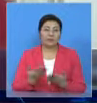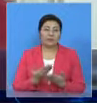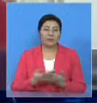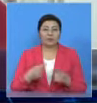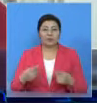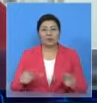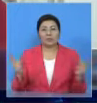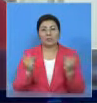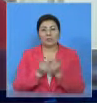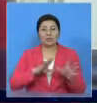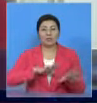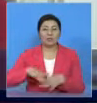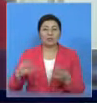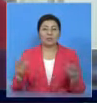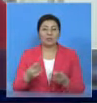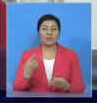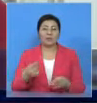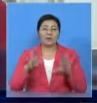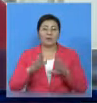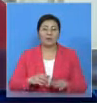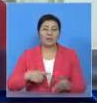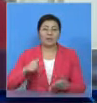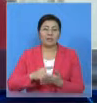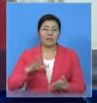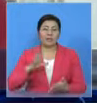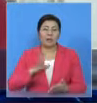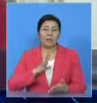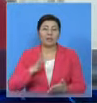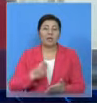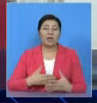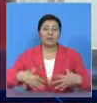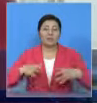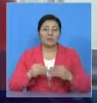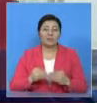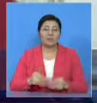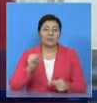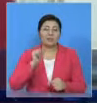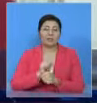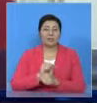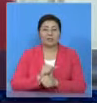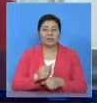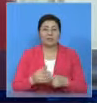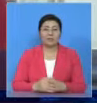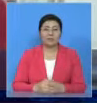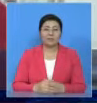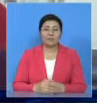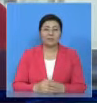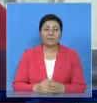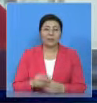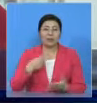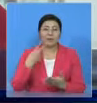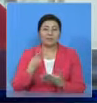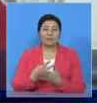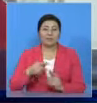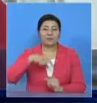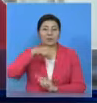встречи, да, собрания. На первом месте должна быть семья. Мы должны остановиться на 5 минут и посмотреть в